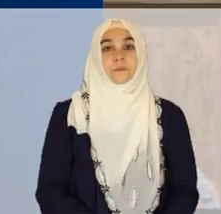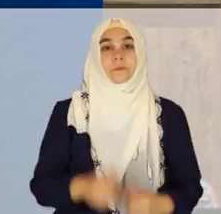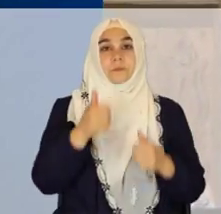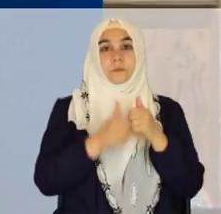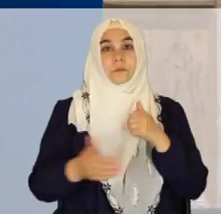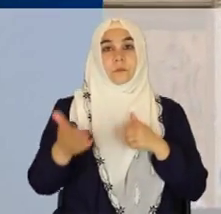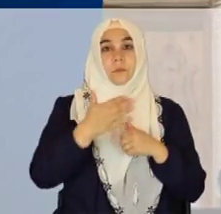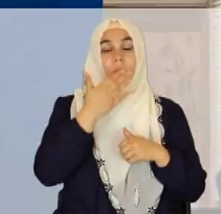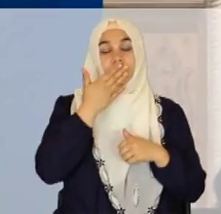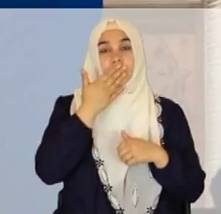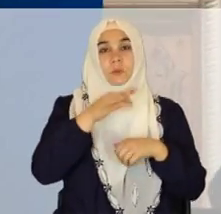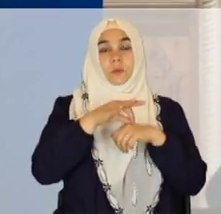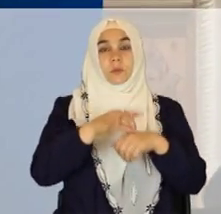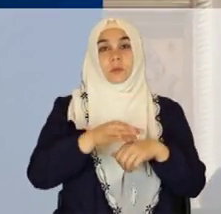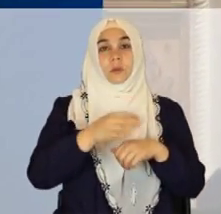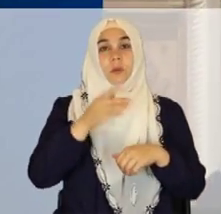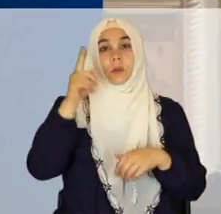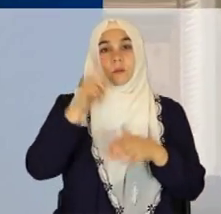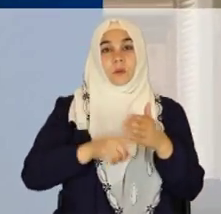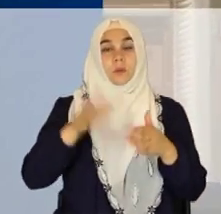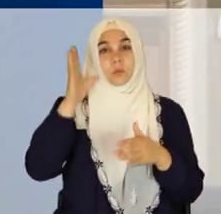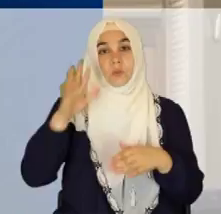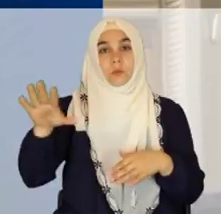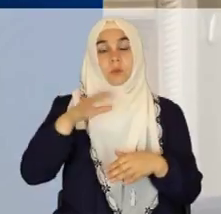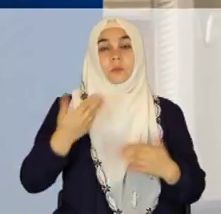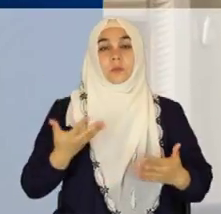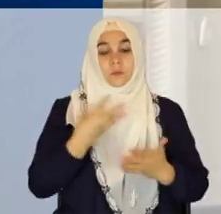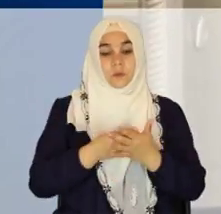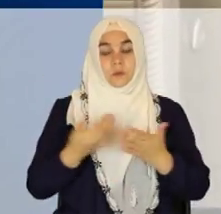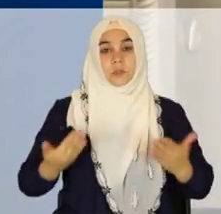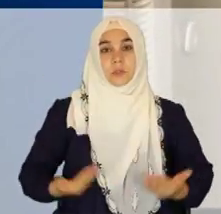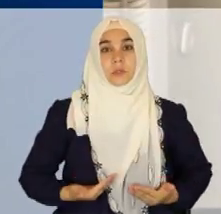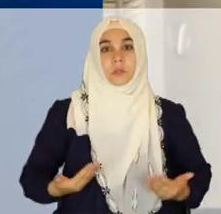Har bir Ramazon mo'min musulmon bandaning hayotida